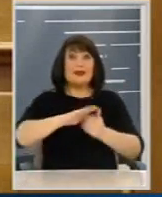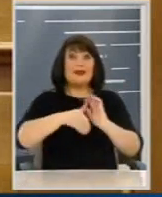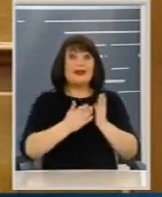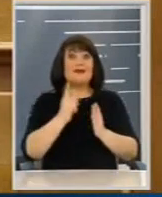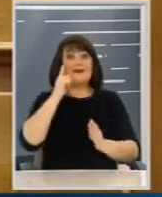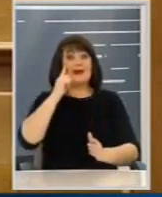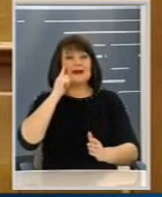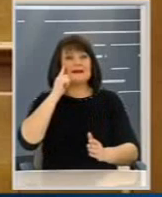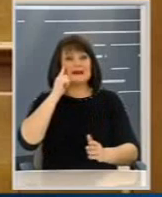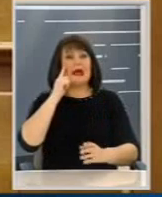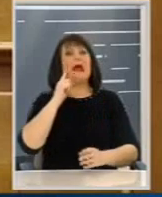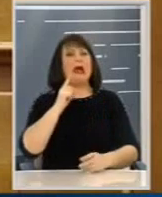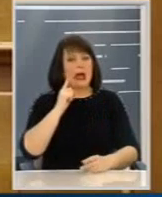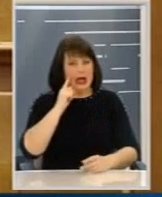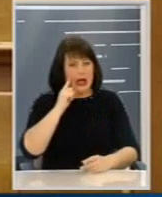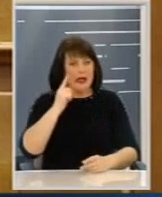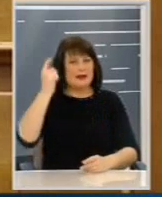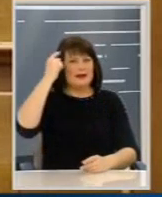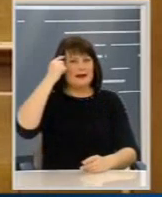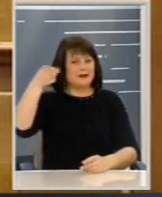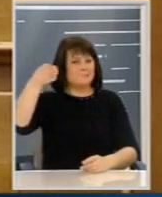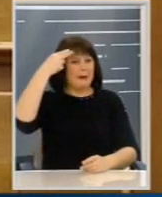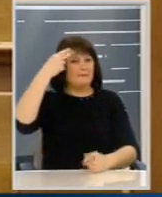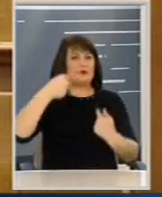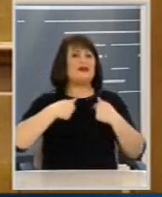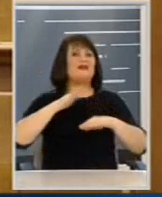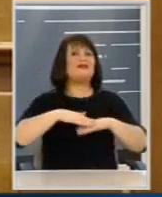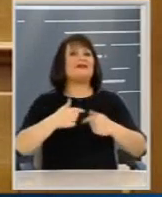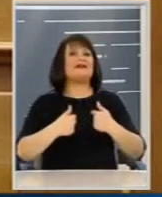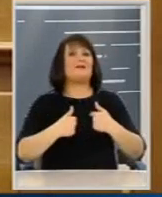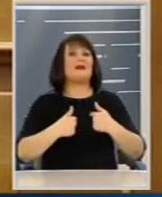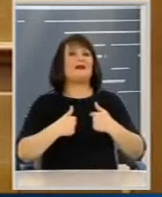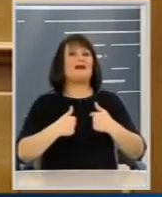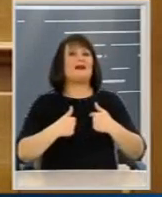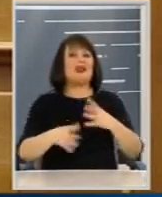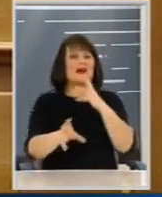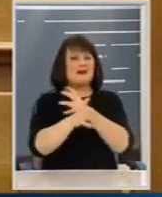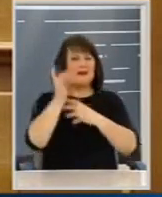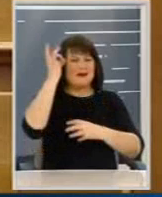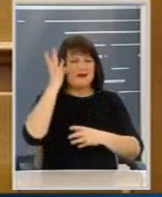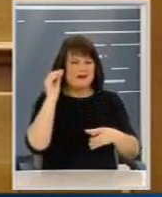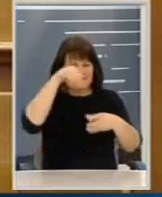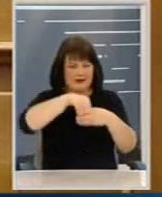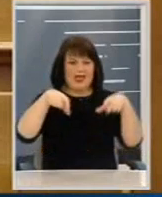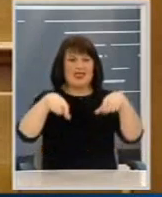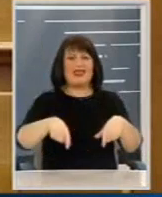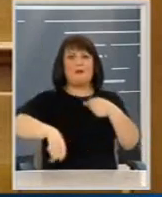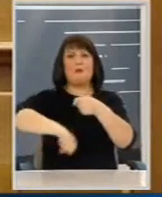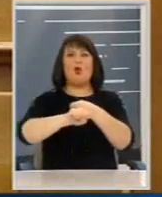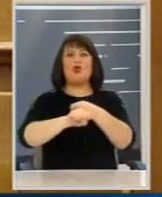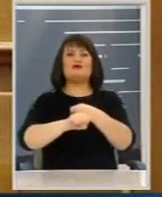να κολλήσετε κάποια ιδεολογική ρετσινιά. Τον ποδοσφαιρικό χουλιγανισμό δεν τον